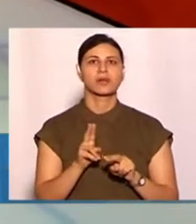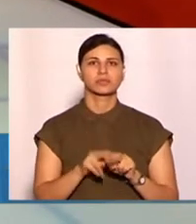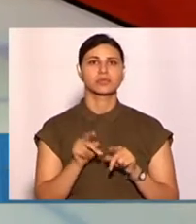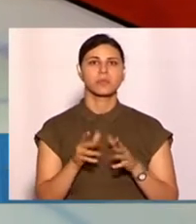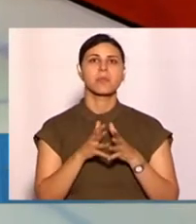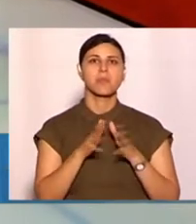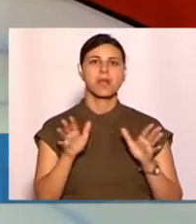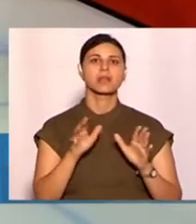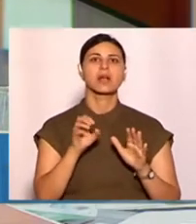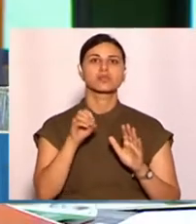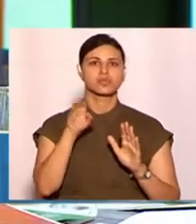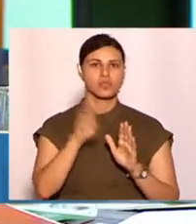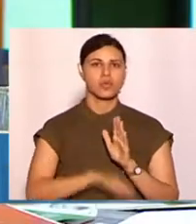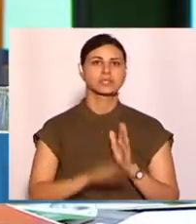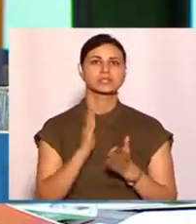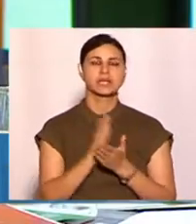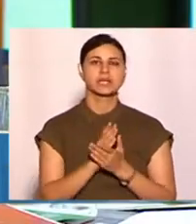უფრო ღრმავდება და უფრო